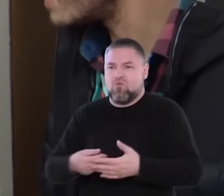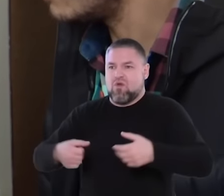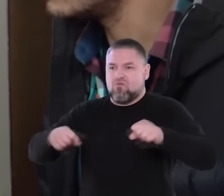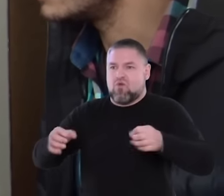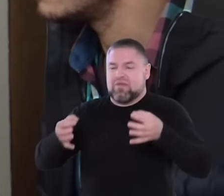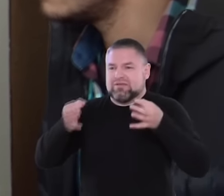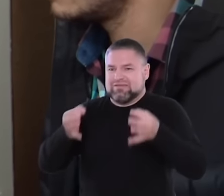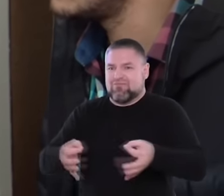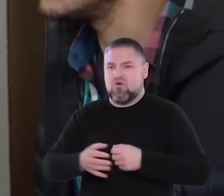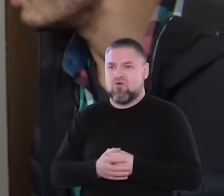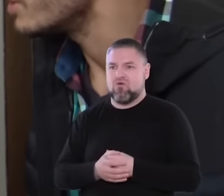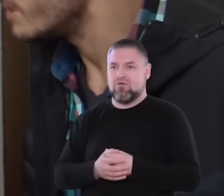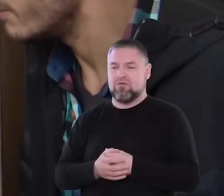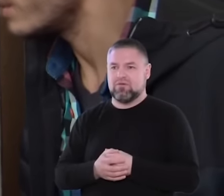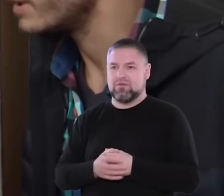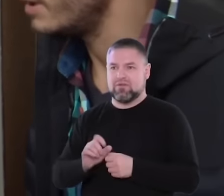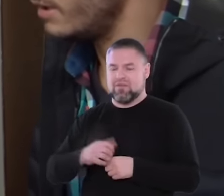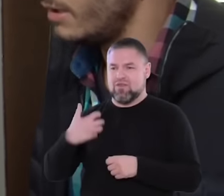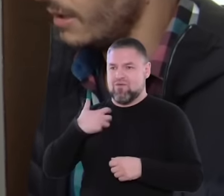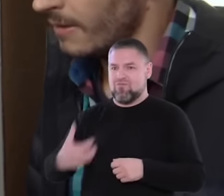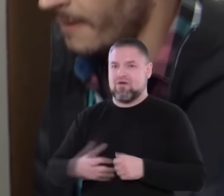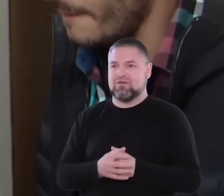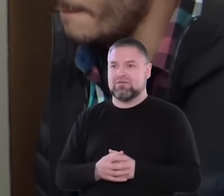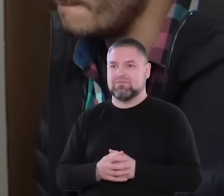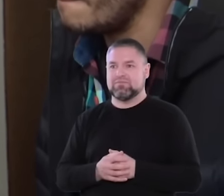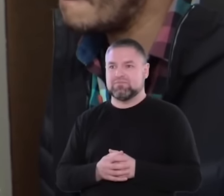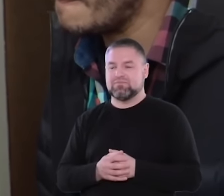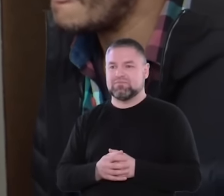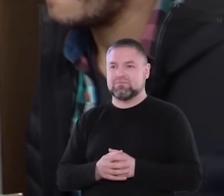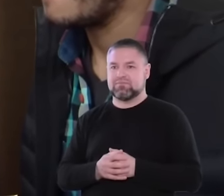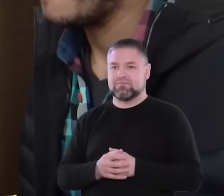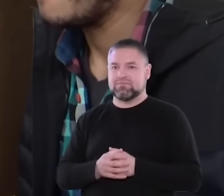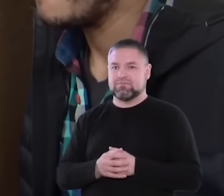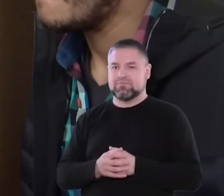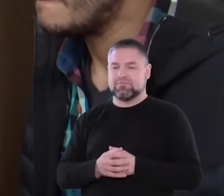motor, samochód, a no i ogólnie będę bogaty.